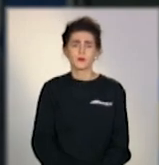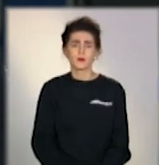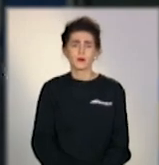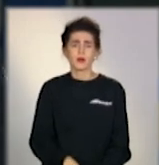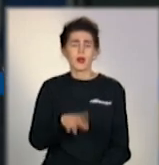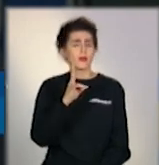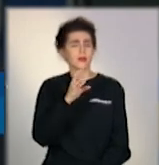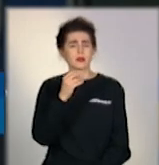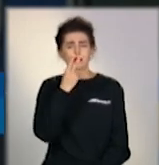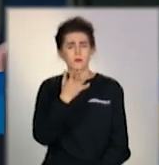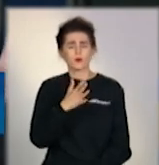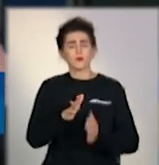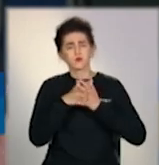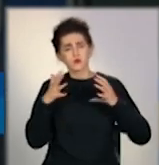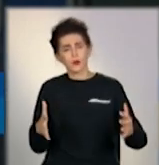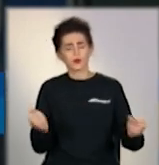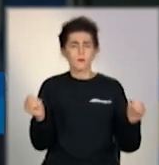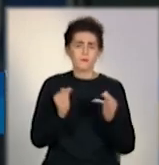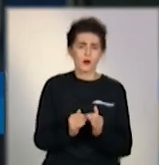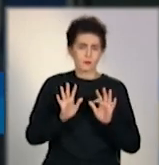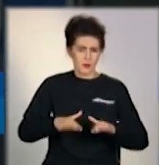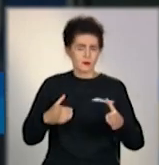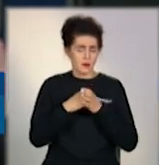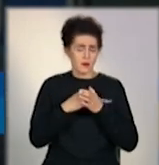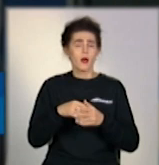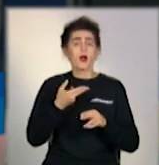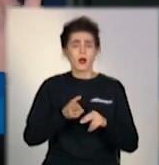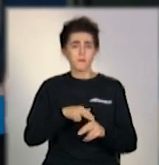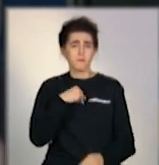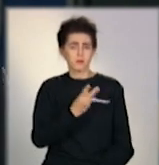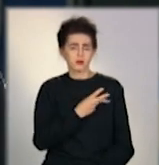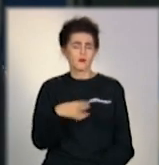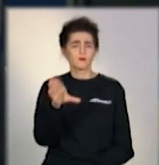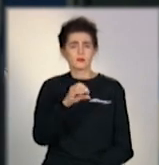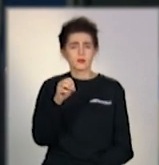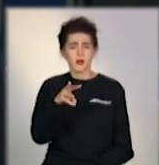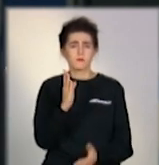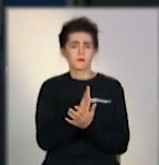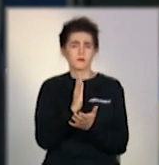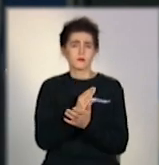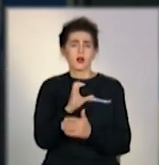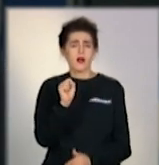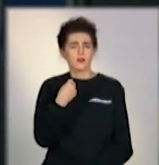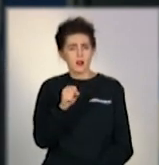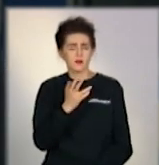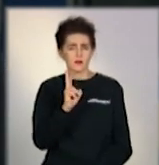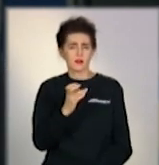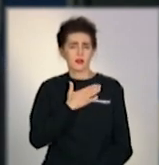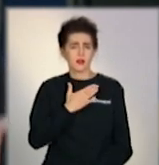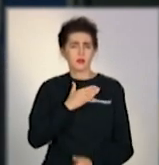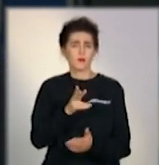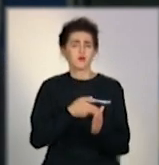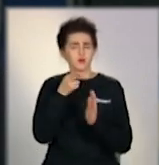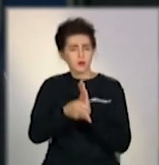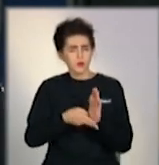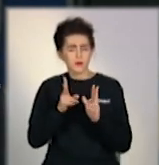велика станція, мала станція, ми справді хочемо мешканцям і Авдіївки, і ще Очеретина там є, населений пункт на шляху цього потягу, показати,